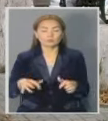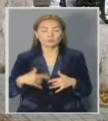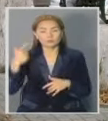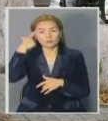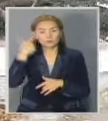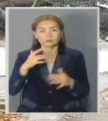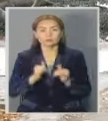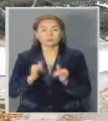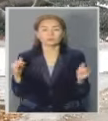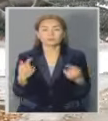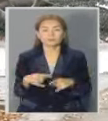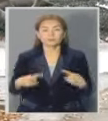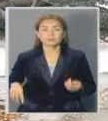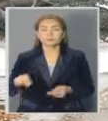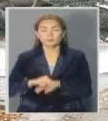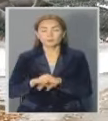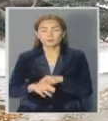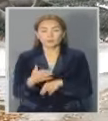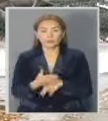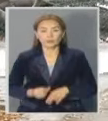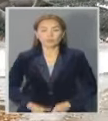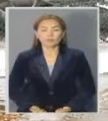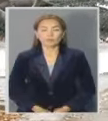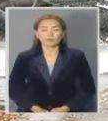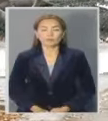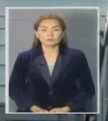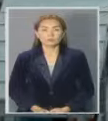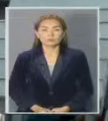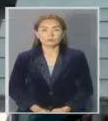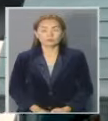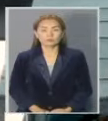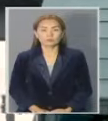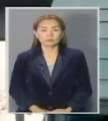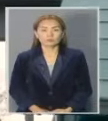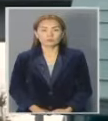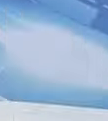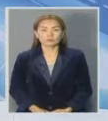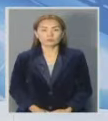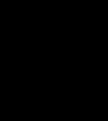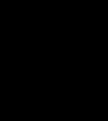сауаттылықты арттыру секілді бағыттармен шұғылданады. Нұрлыбек Бағыт, Артур Ботпанов, жаңалық қызметі.